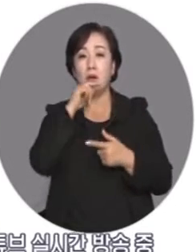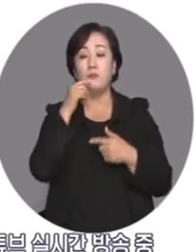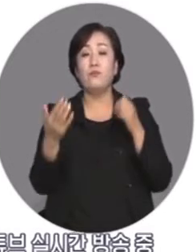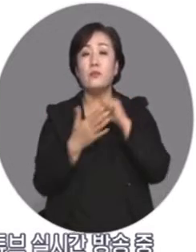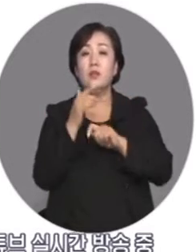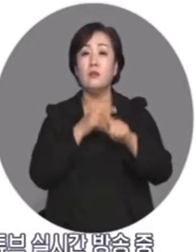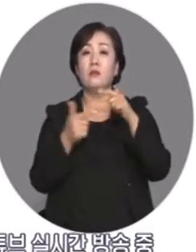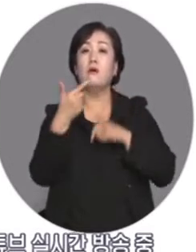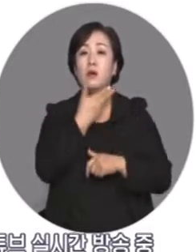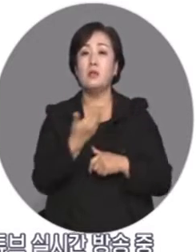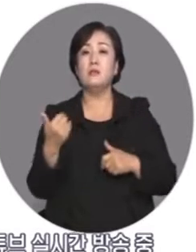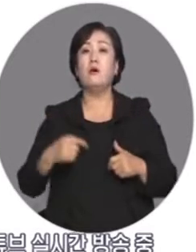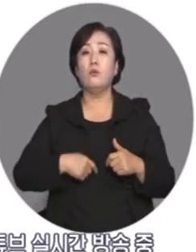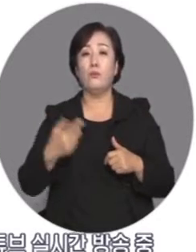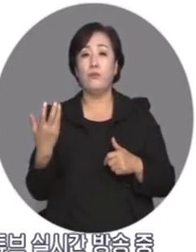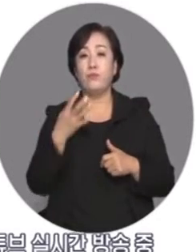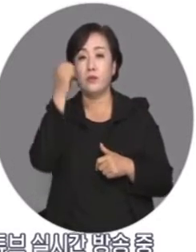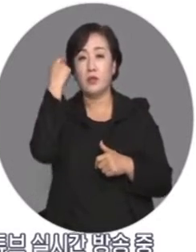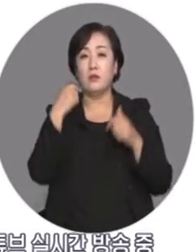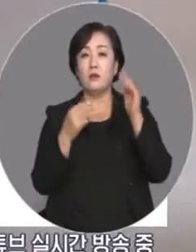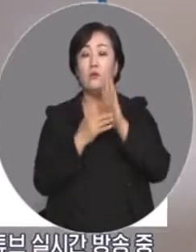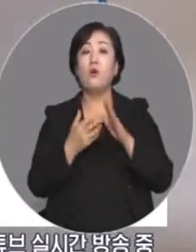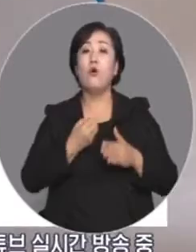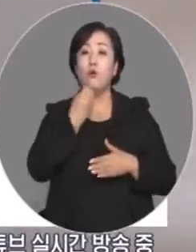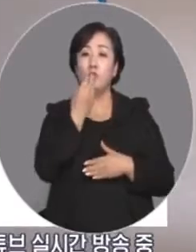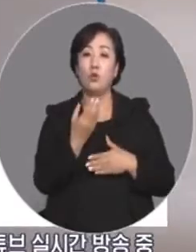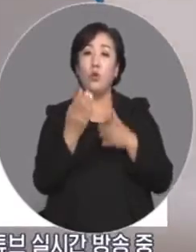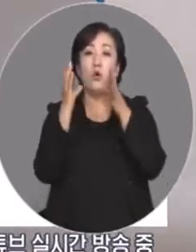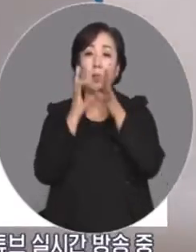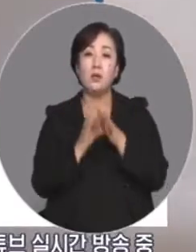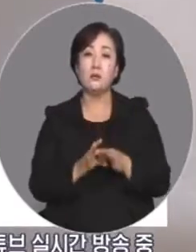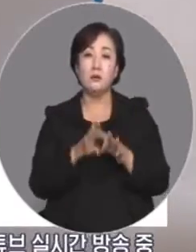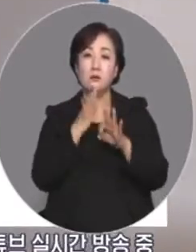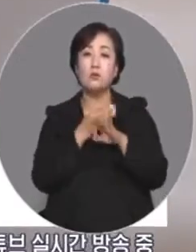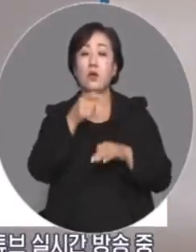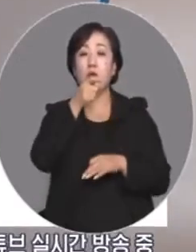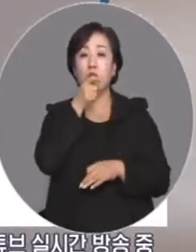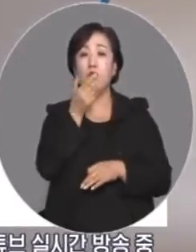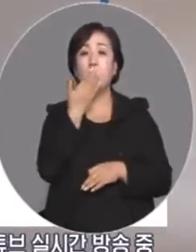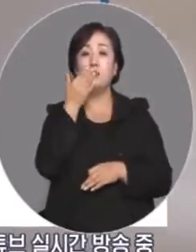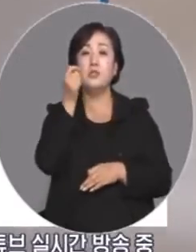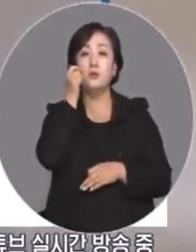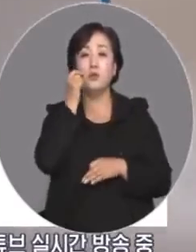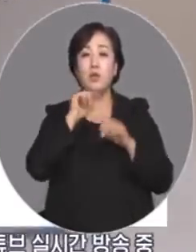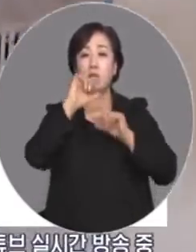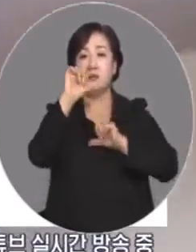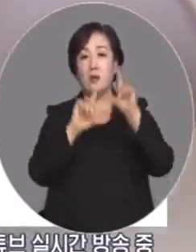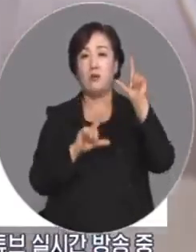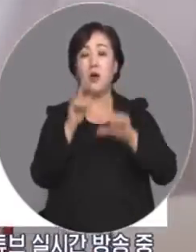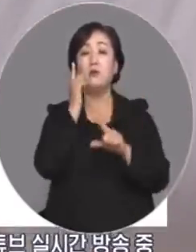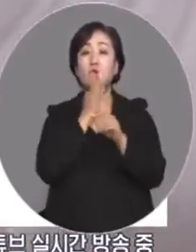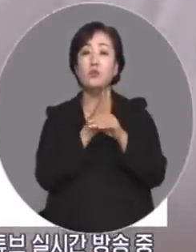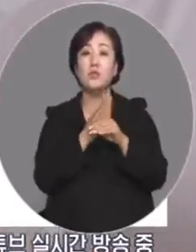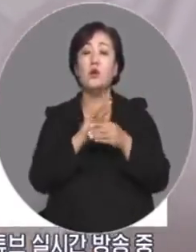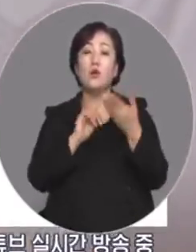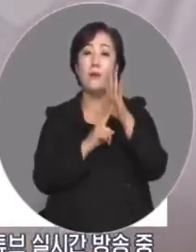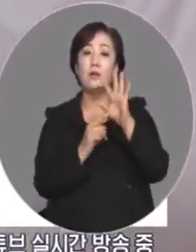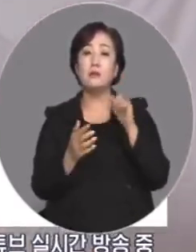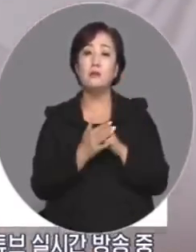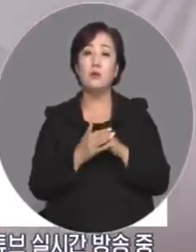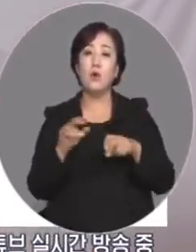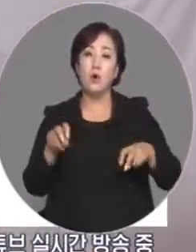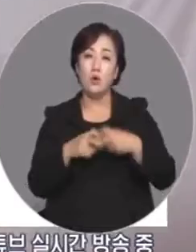수술을 받아야 했다 며 이후 구토 증상이 계속되고 있어 물도 마실 수 없다고 밝혔습니다 이어